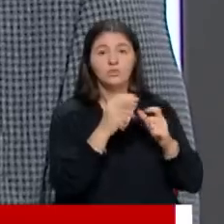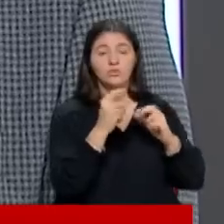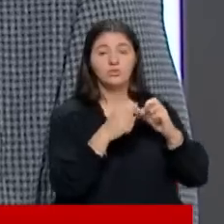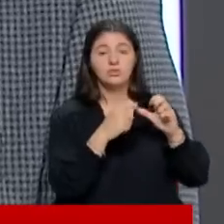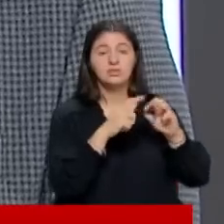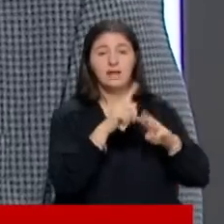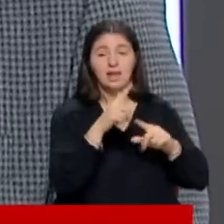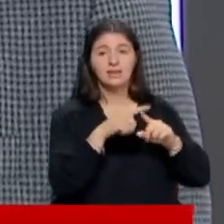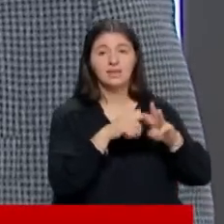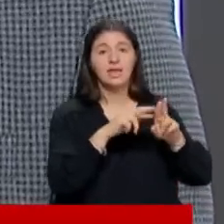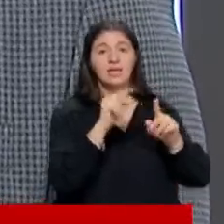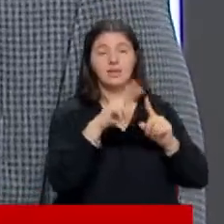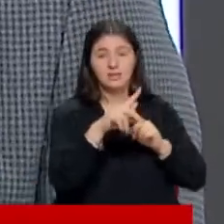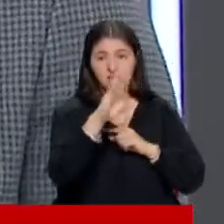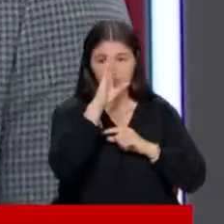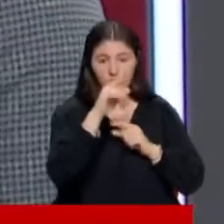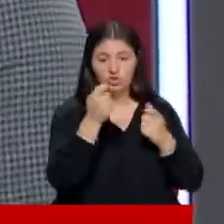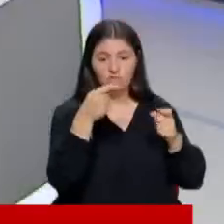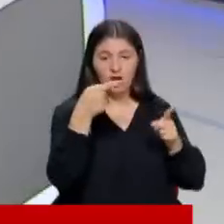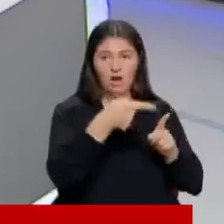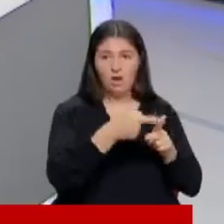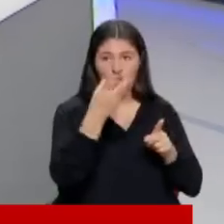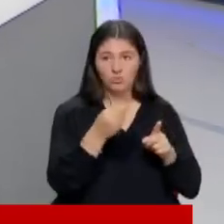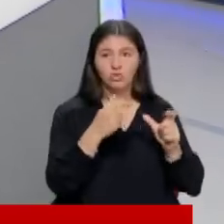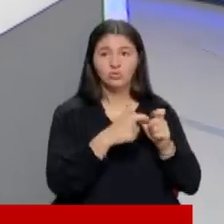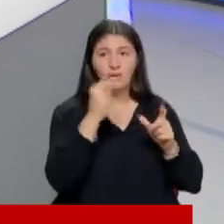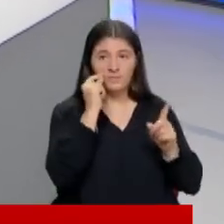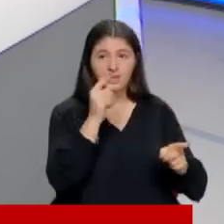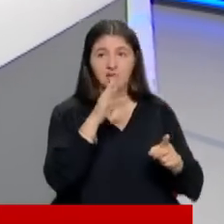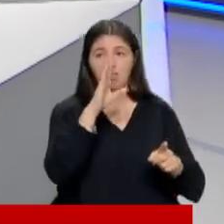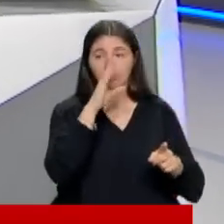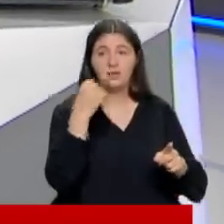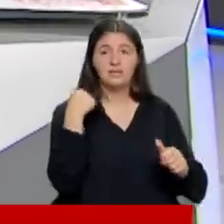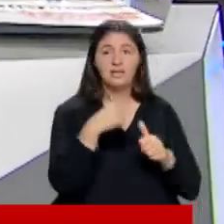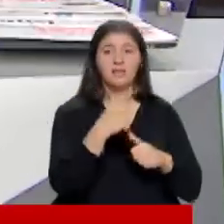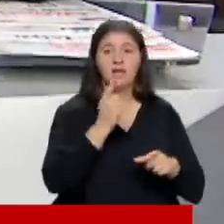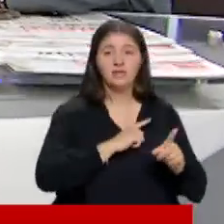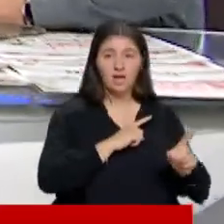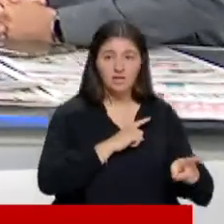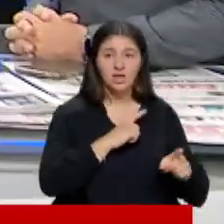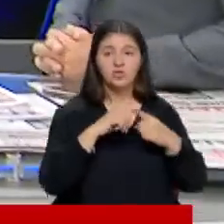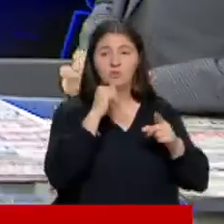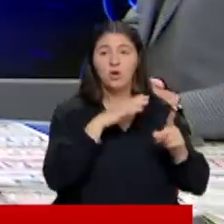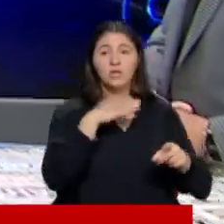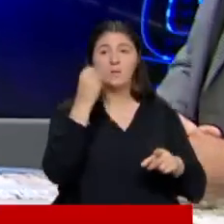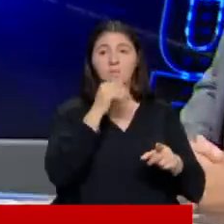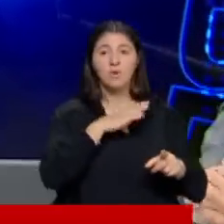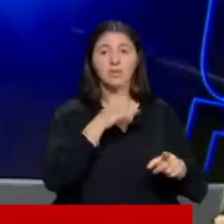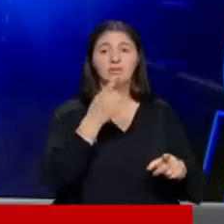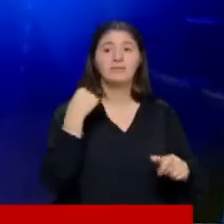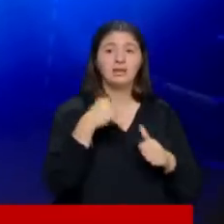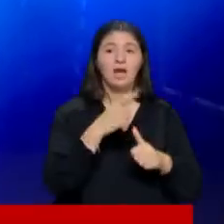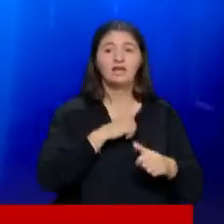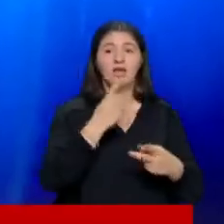son dönemde çalışmaları İstanbul'a yönelik dönüp Gürsel Tekin İstanbul'a yeniden imamoğlu'nu yeniden